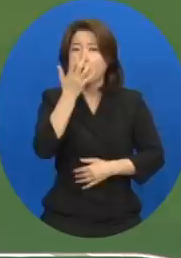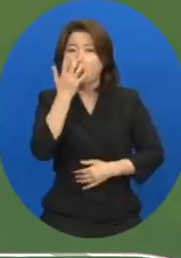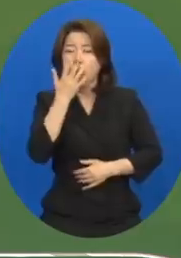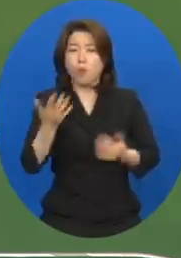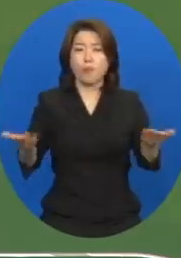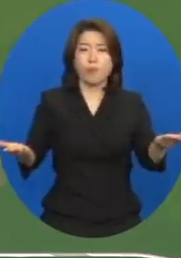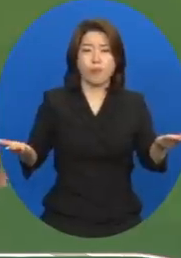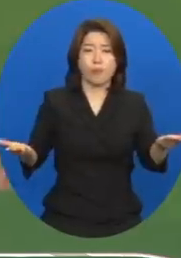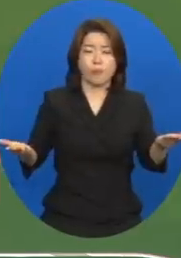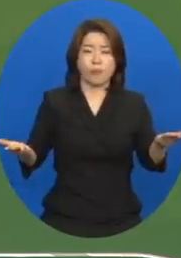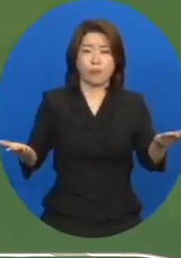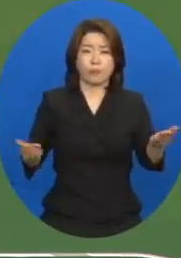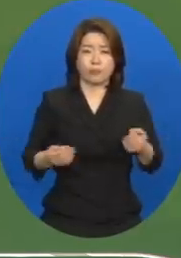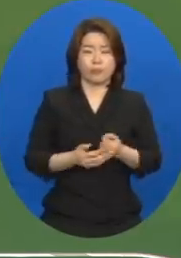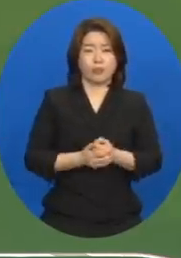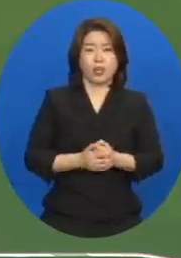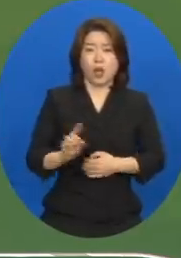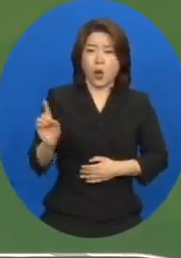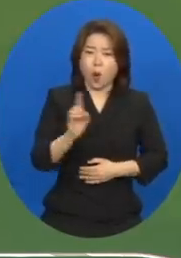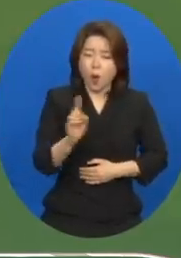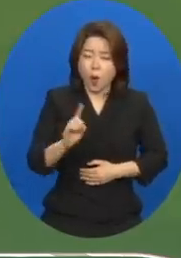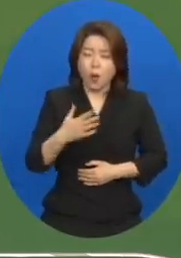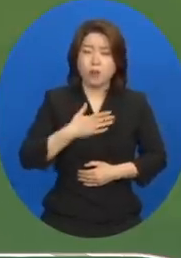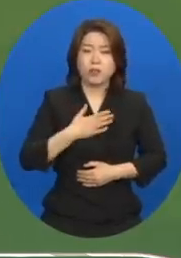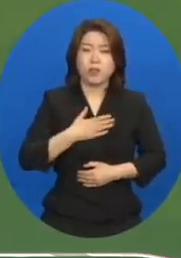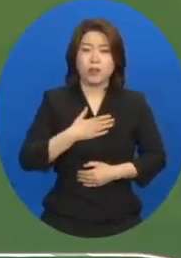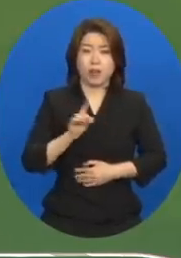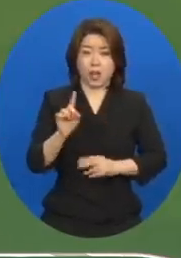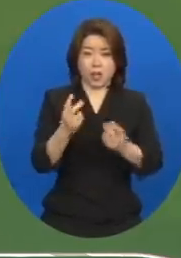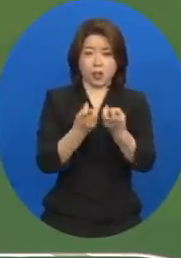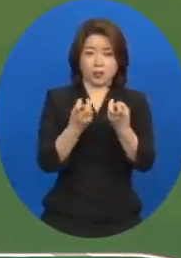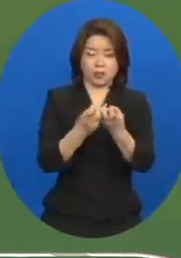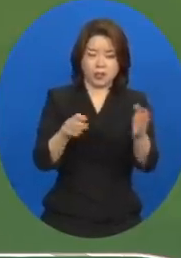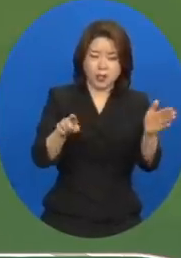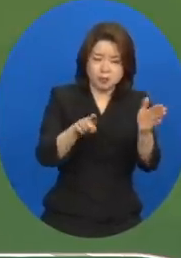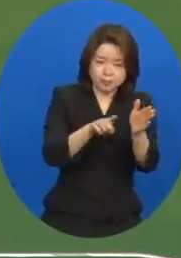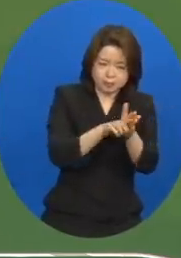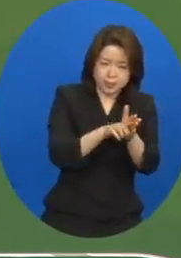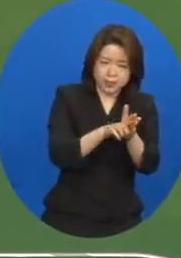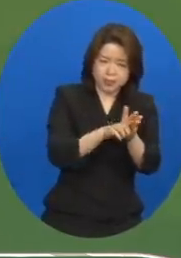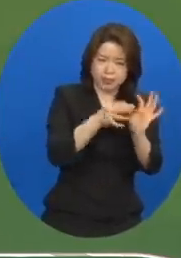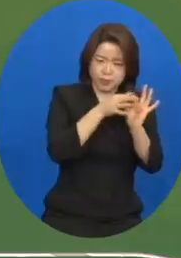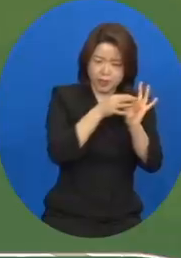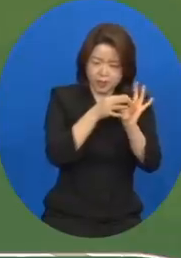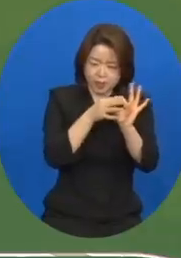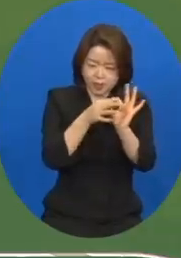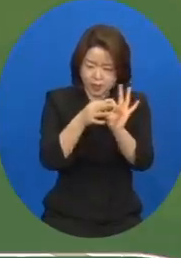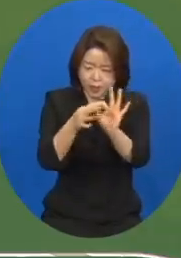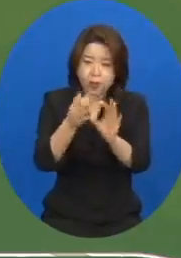때는 도대체 우리가 어떻게 믿음으로 계속 갈 수 있을까요?